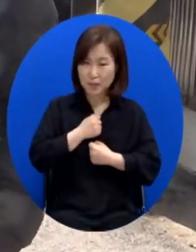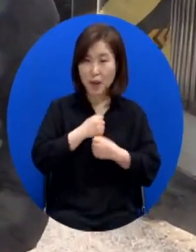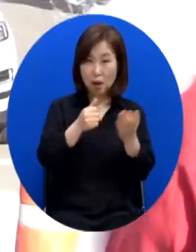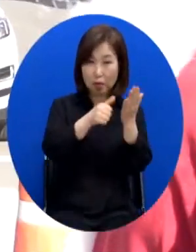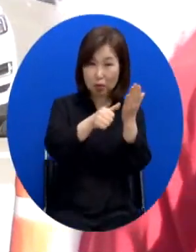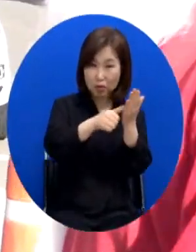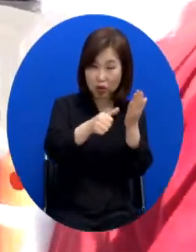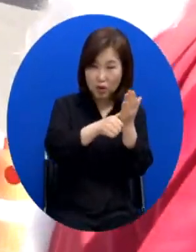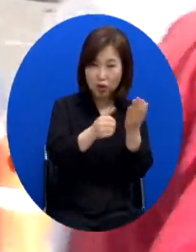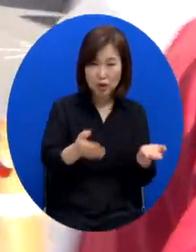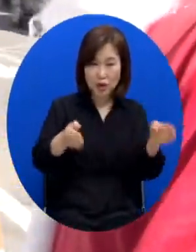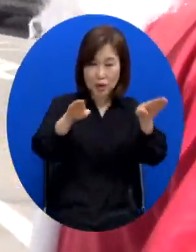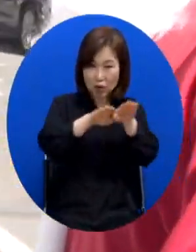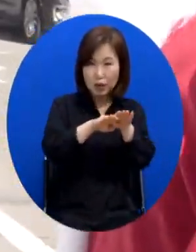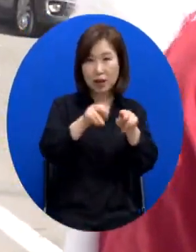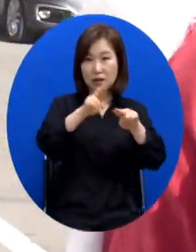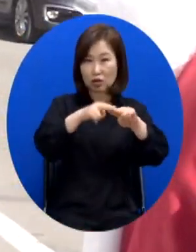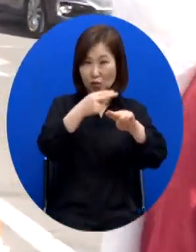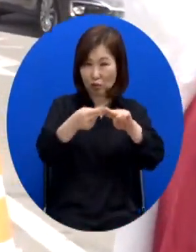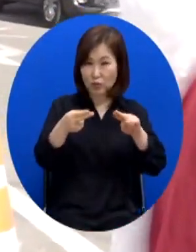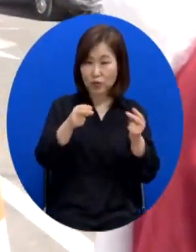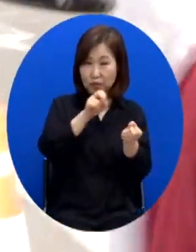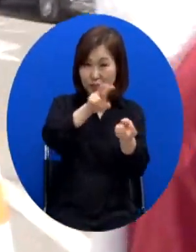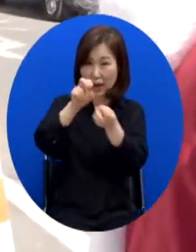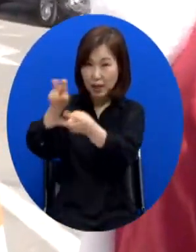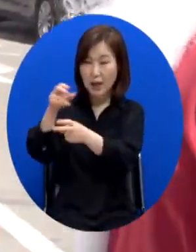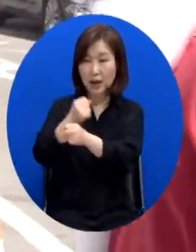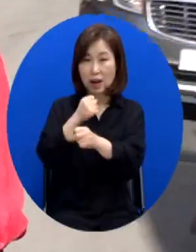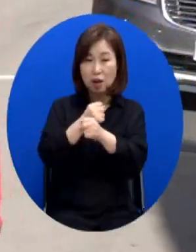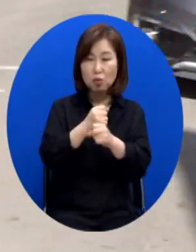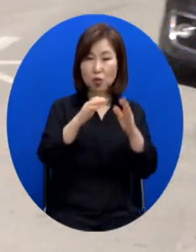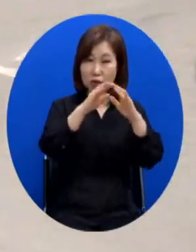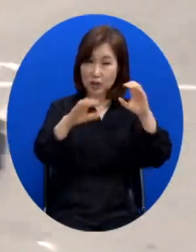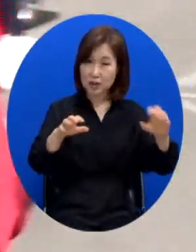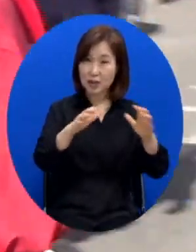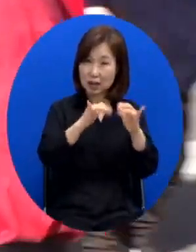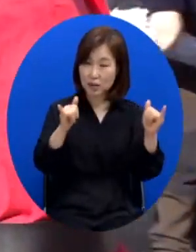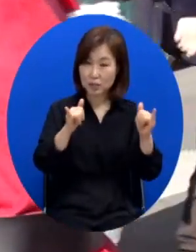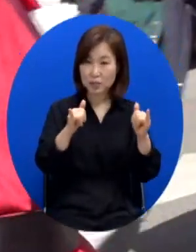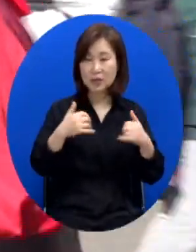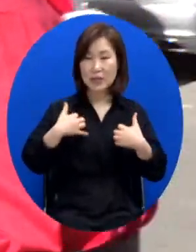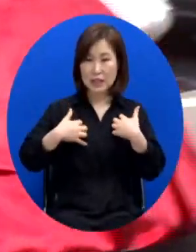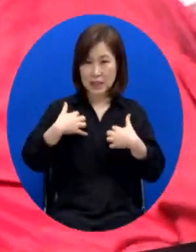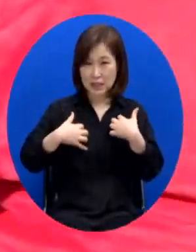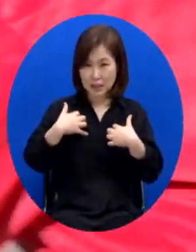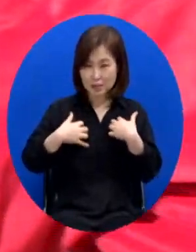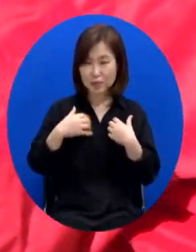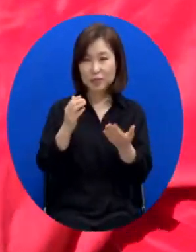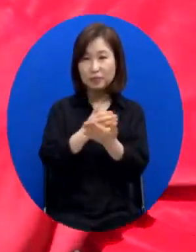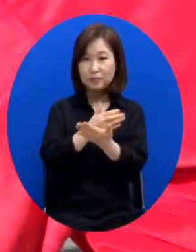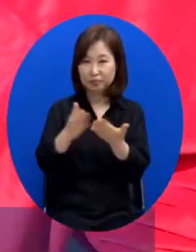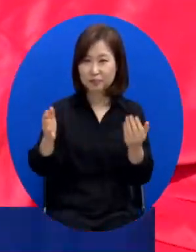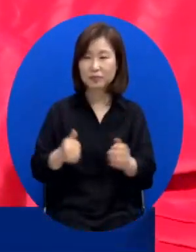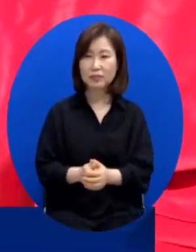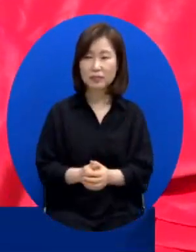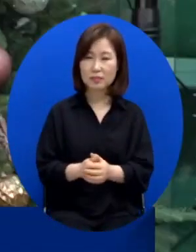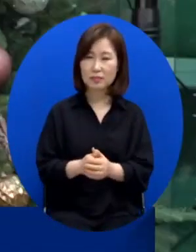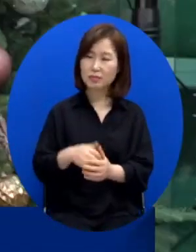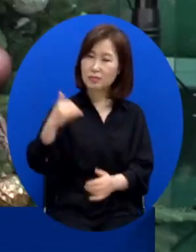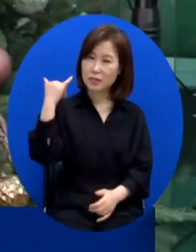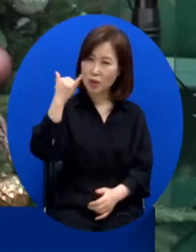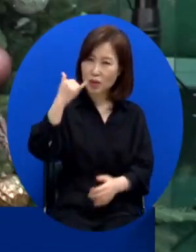담은 성탄 선물을 배달하며 지역 주민들과 성탄의 기쁨을 나눴습니다. 전화나